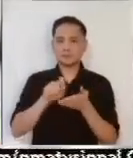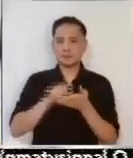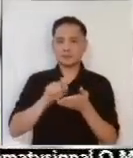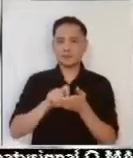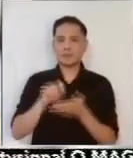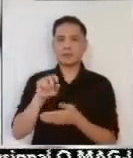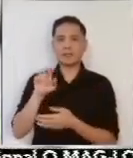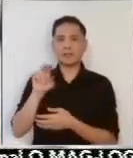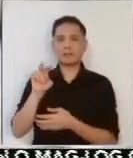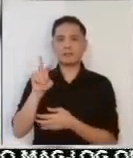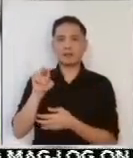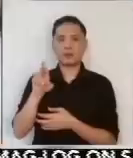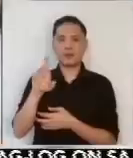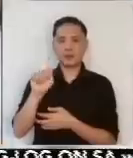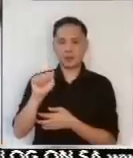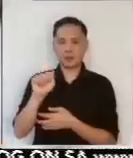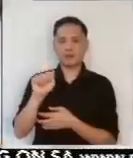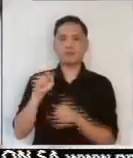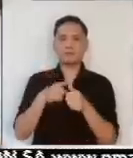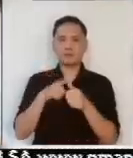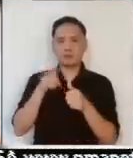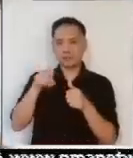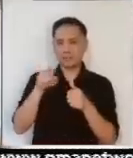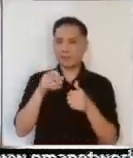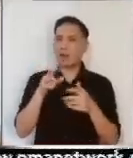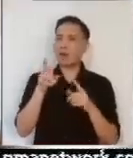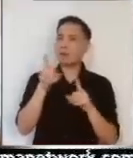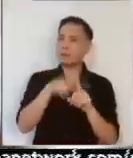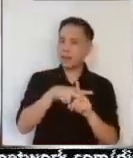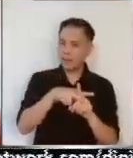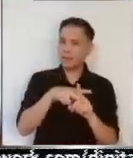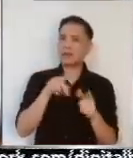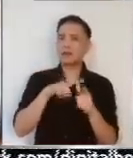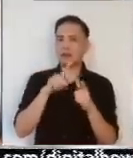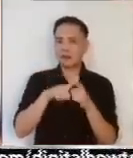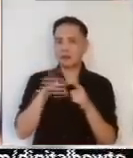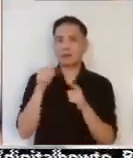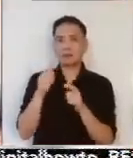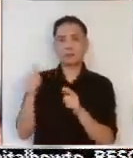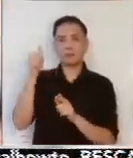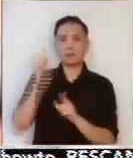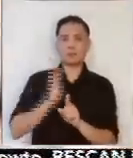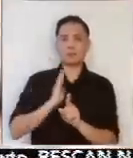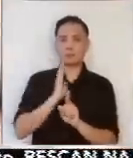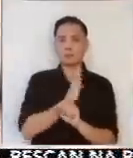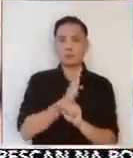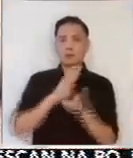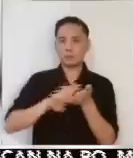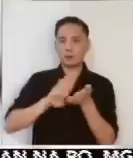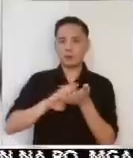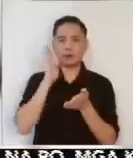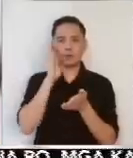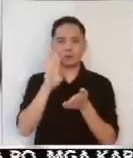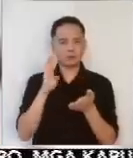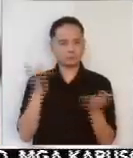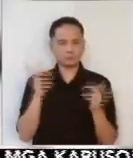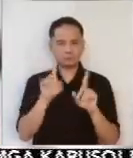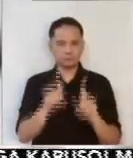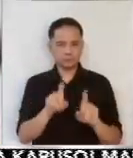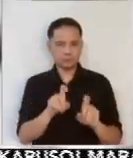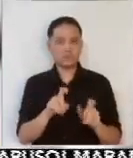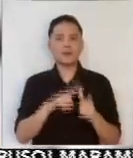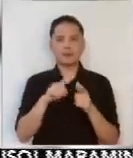mag-apply ng isang sentensyado para rito. Susuriin ito ng Board of Pardons and Parole ng DOJ, saka ire-recommenda sa Pangulo.